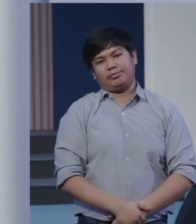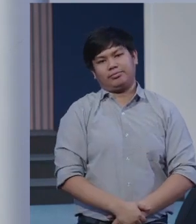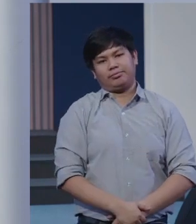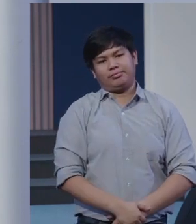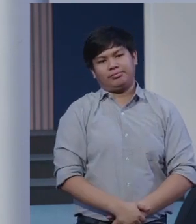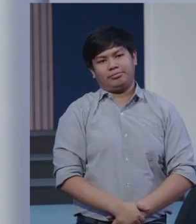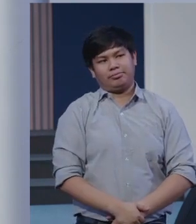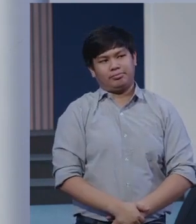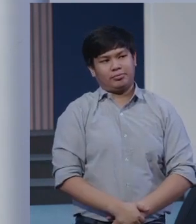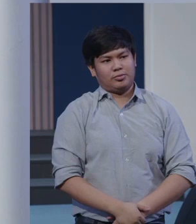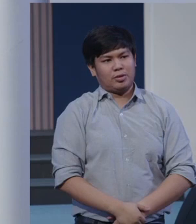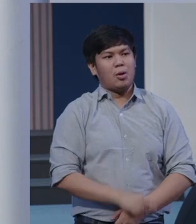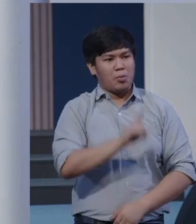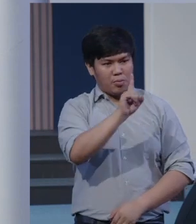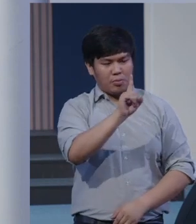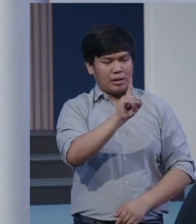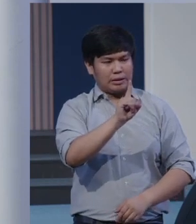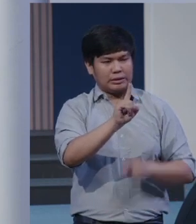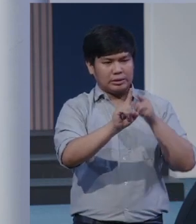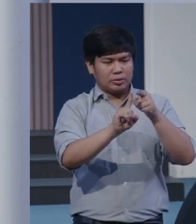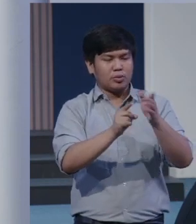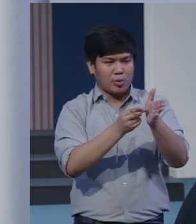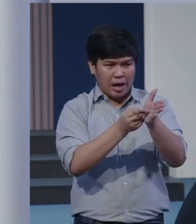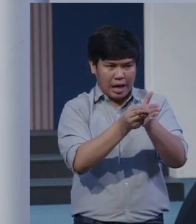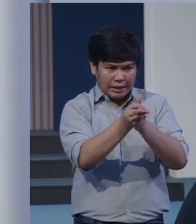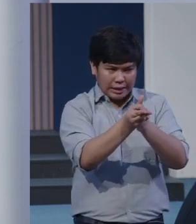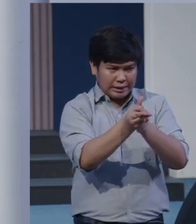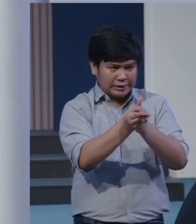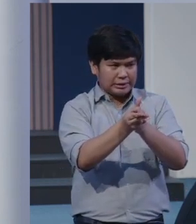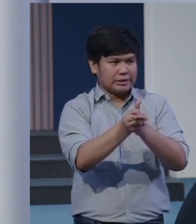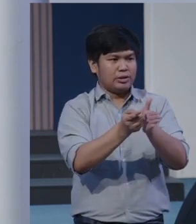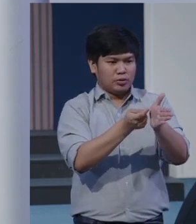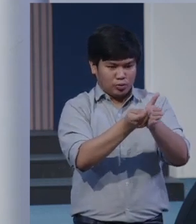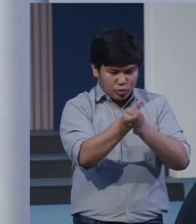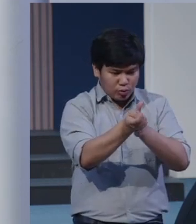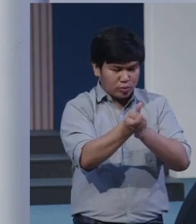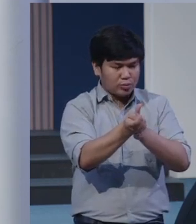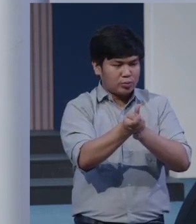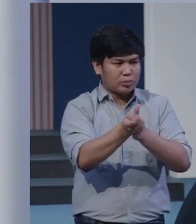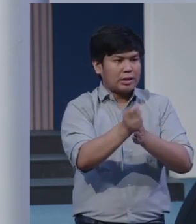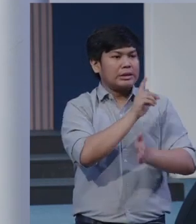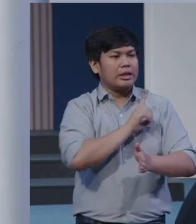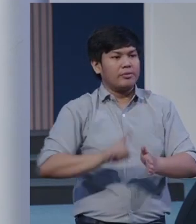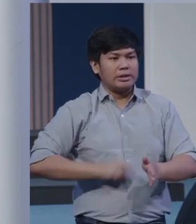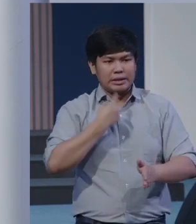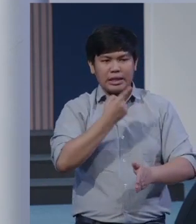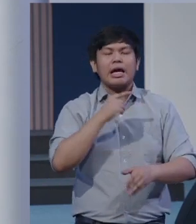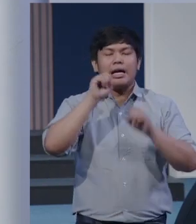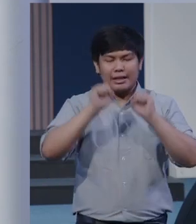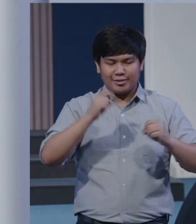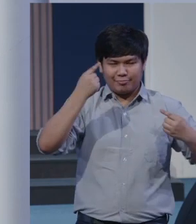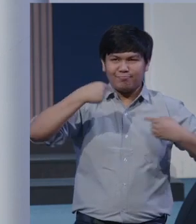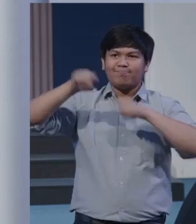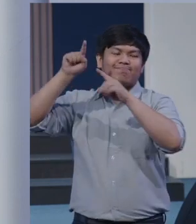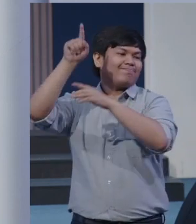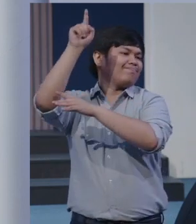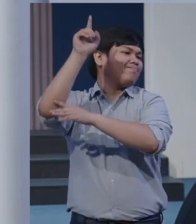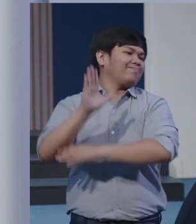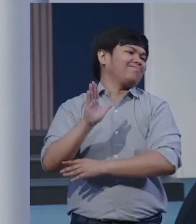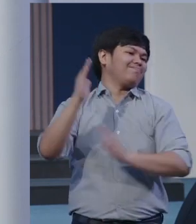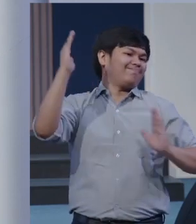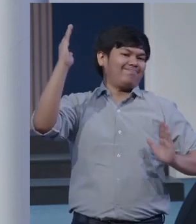siya ang makapapasok sa presensya ng Diyos sinabi niya rin yun sa Psalm 24 verse 1 Mga